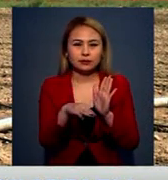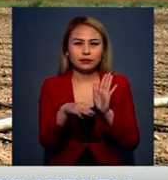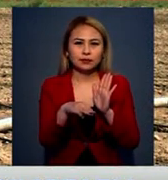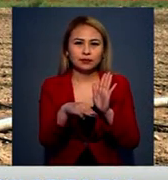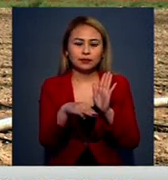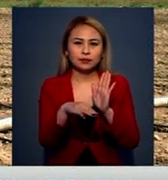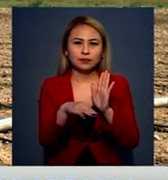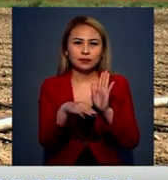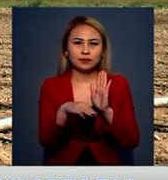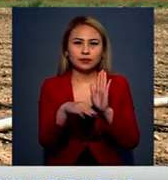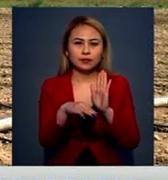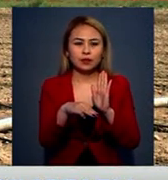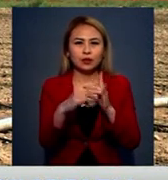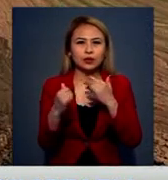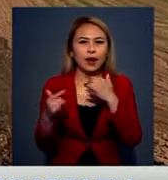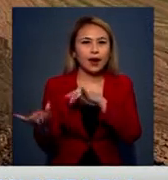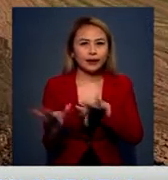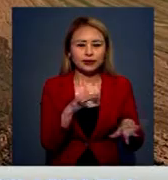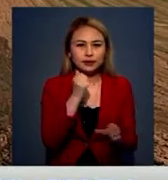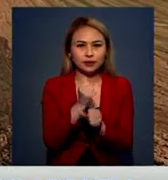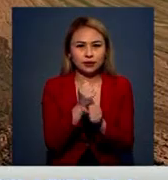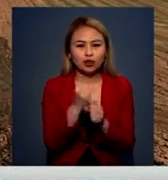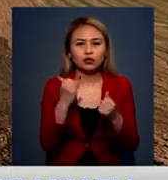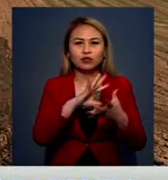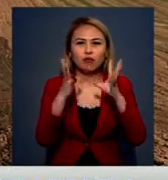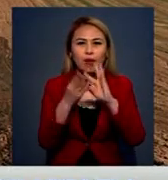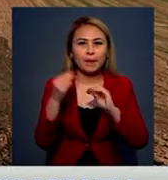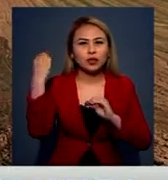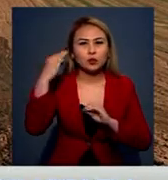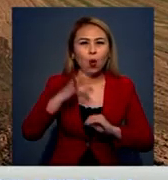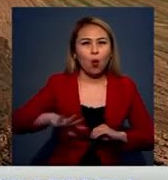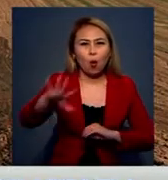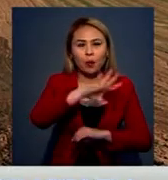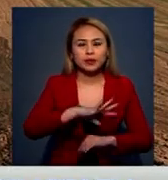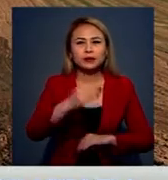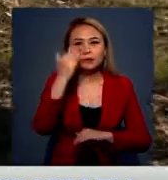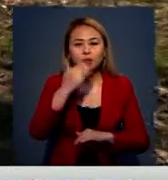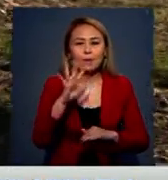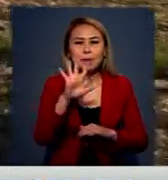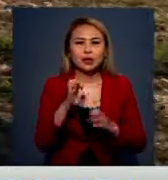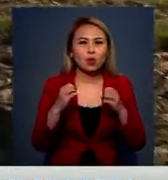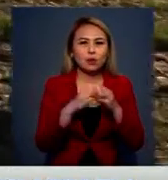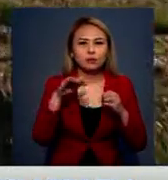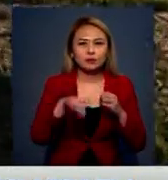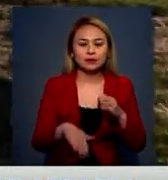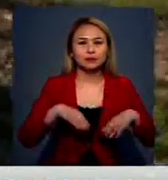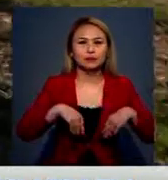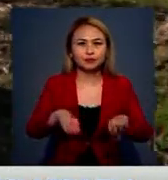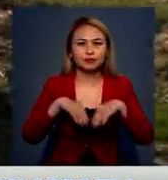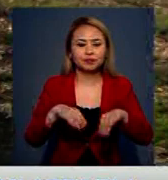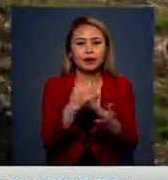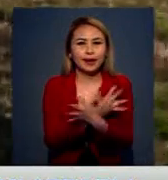Бізде солға әрекет жасап жатырмыз. Айта кетейік, биыл Түркістан облысында жаздық дақылдар 510 мың гектарға егіледі.